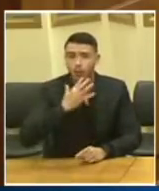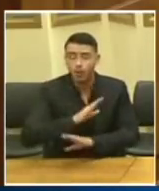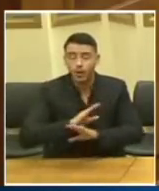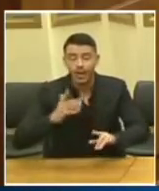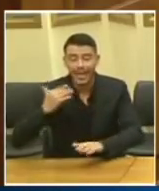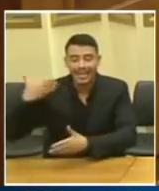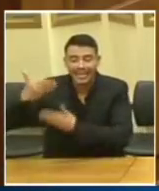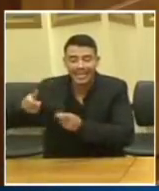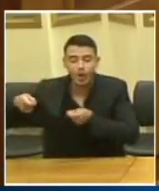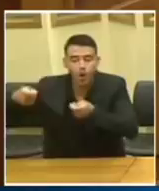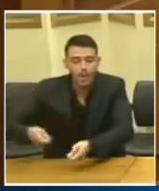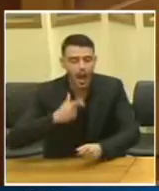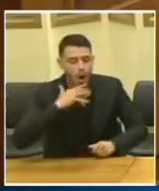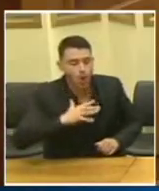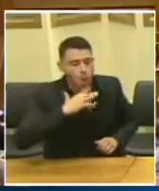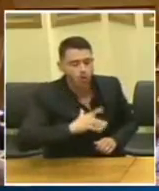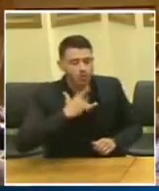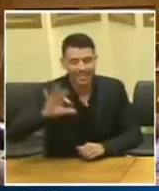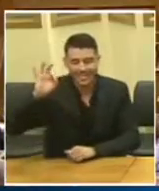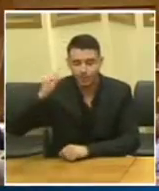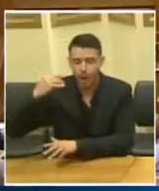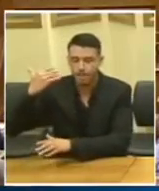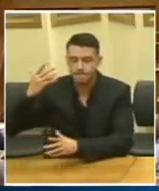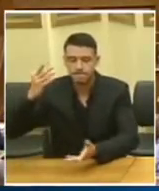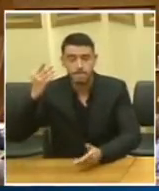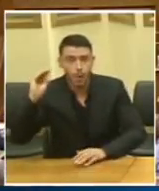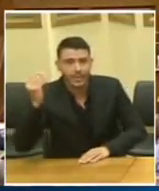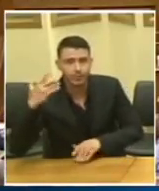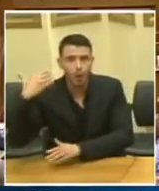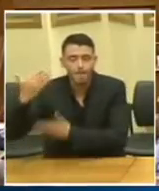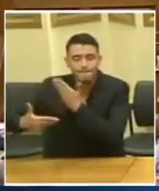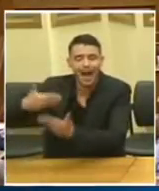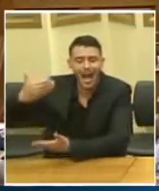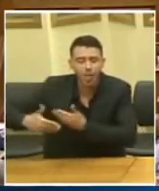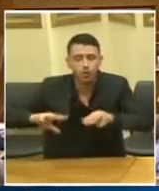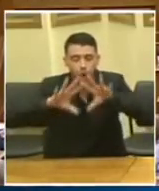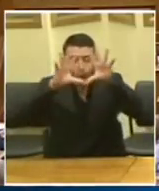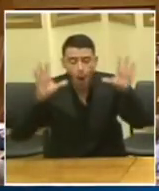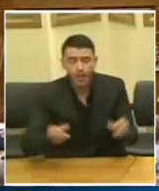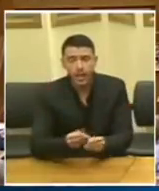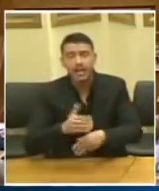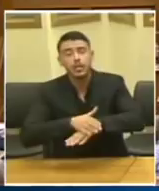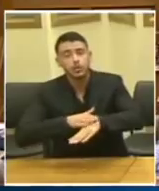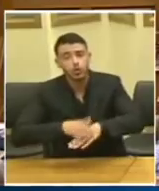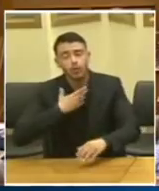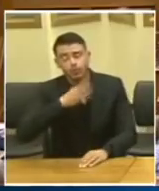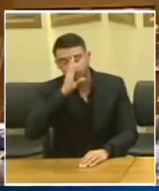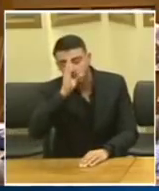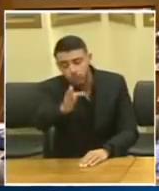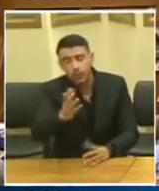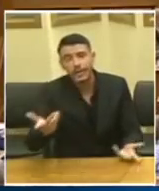τη γλώσσα, την παράδοση, τα σύμβολα της αρχαίας Μακεδονίας. Είναι προς το συμφέρον μας να διαιωνίζεται, ναι ή όχι?